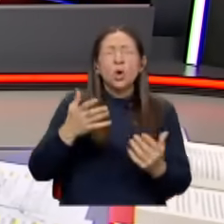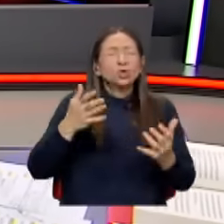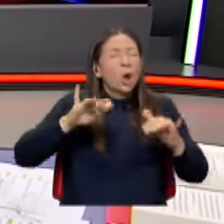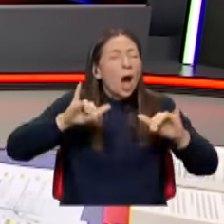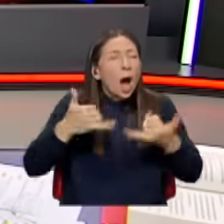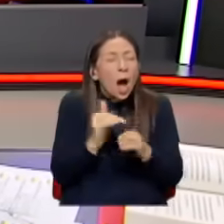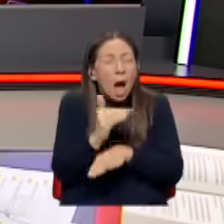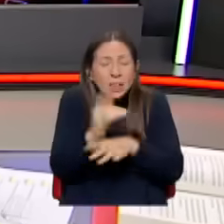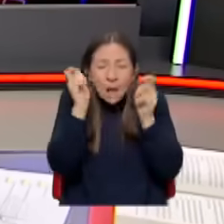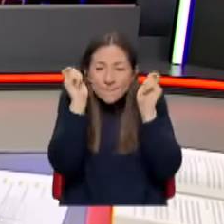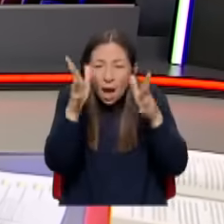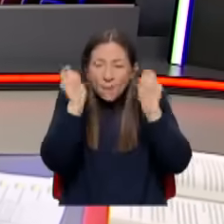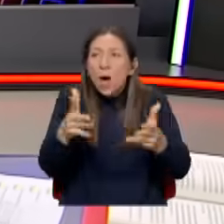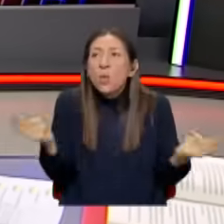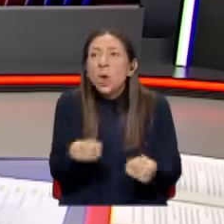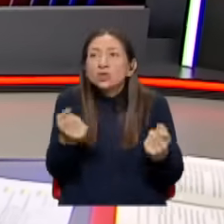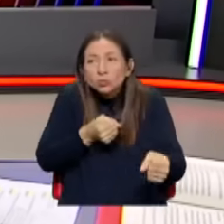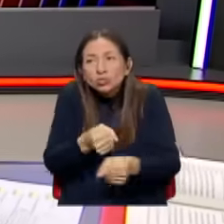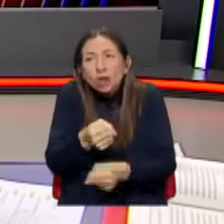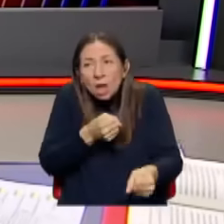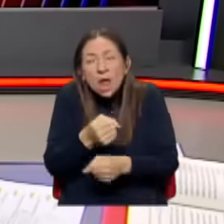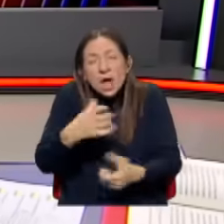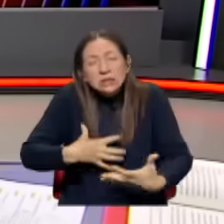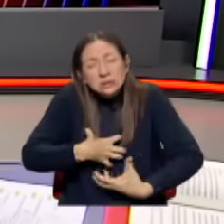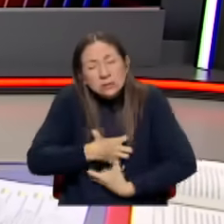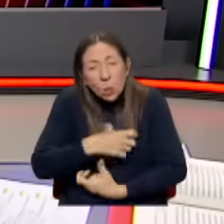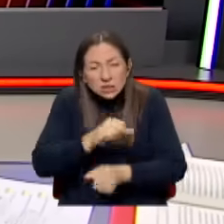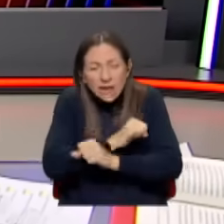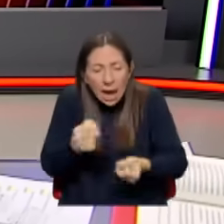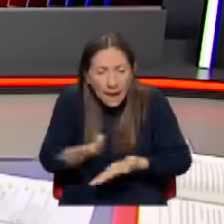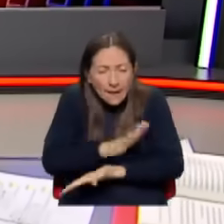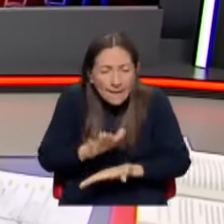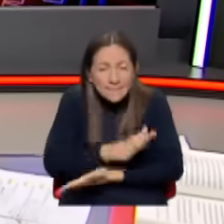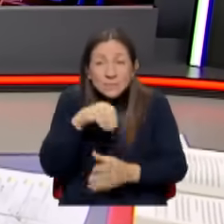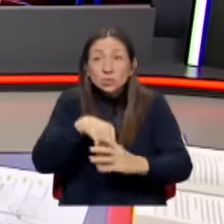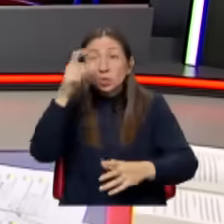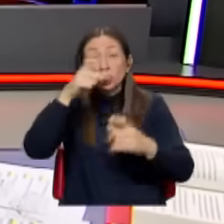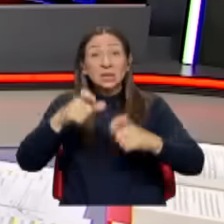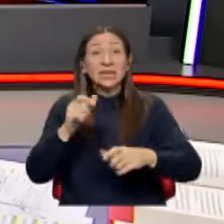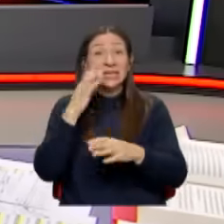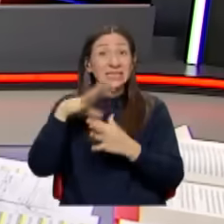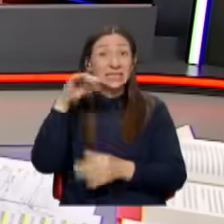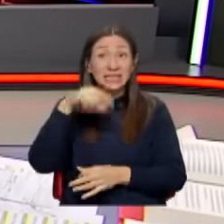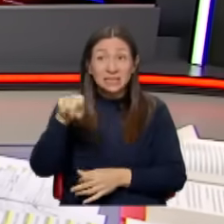muazzam bir hayat pahalılığıyla uğraşıyor. Ve o zararları kapatmak için de bu memleketin